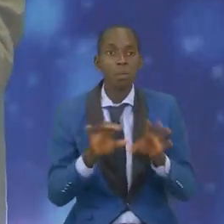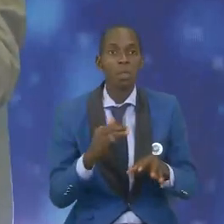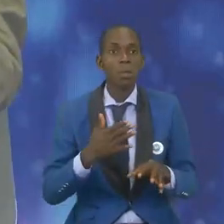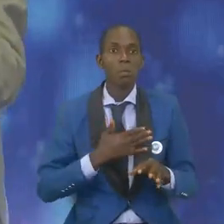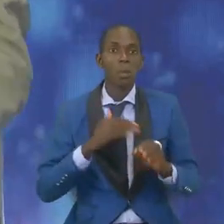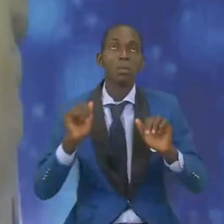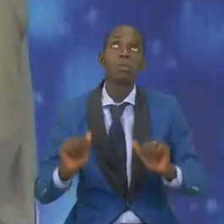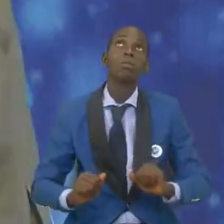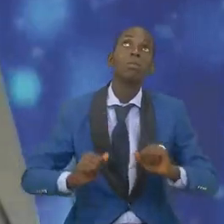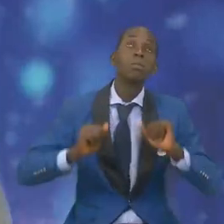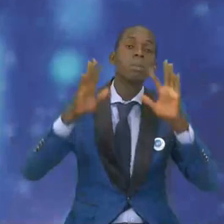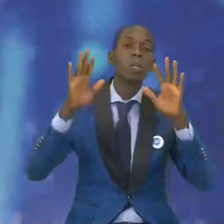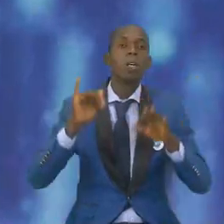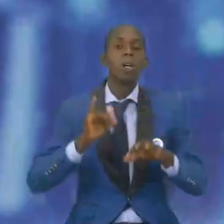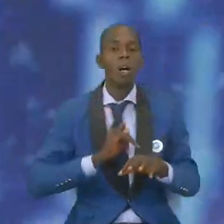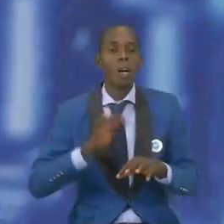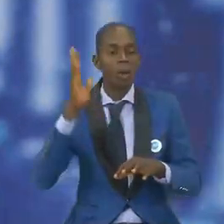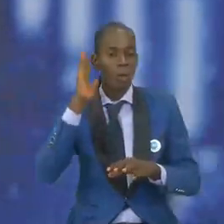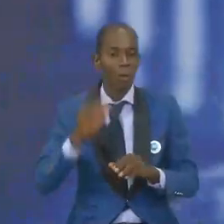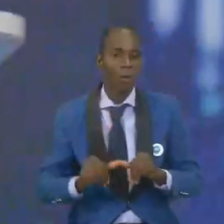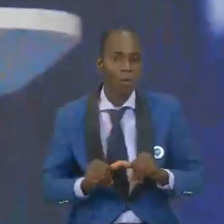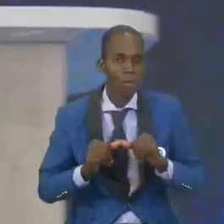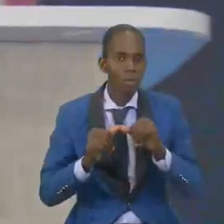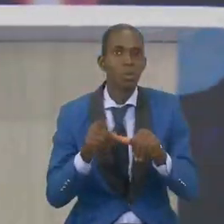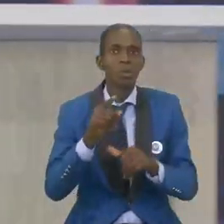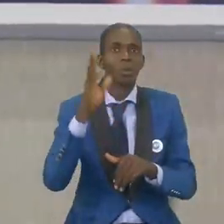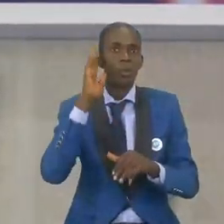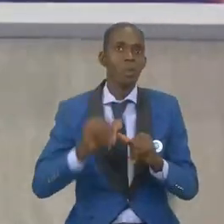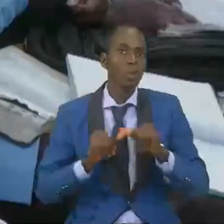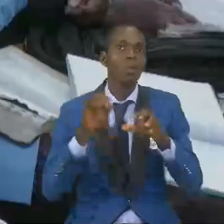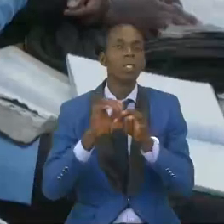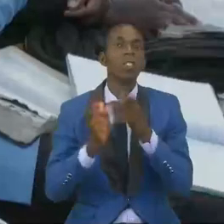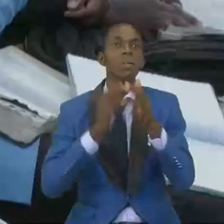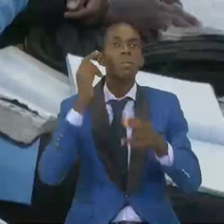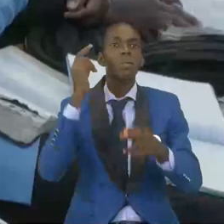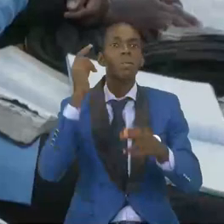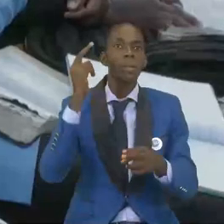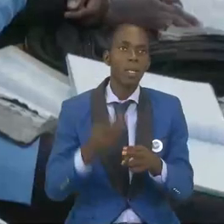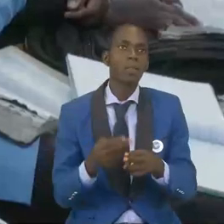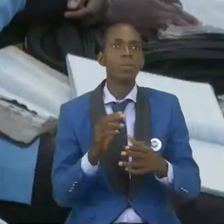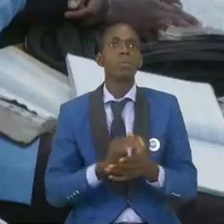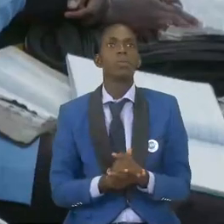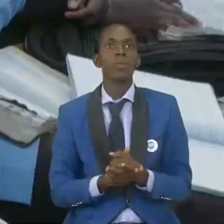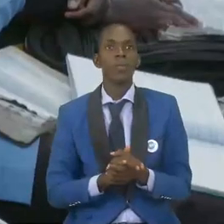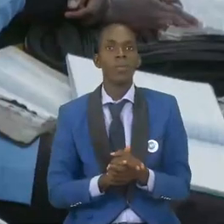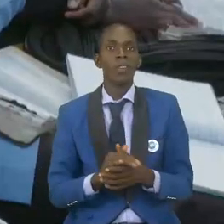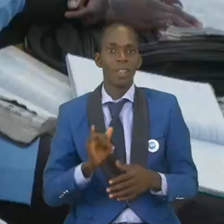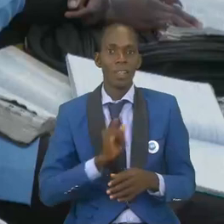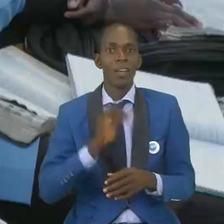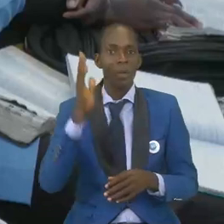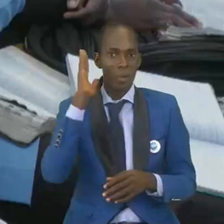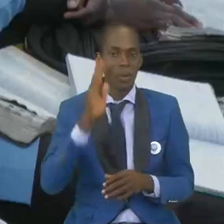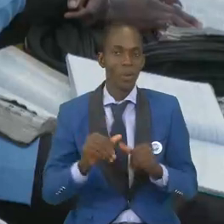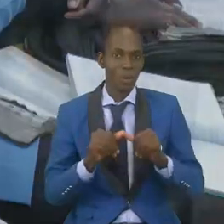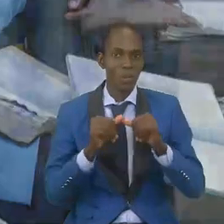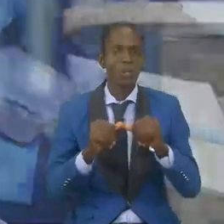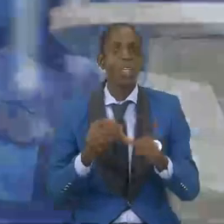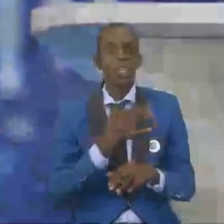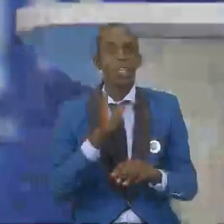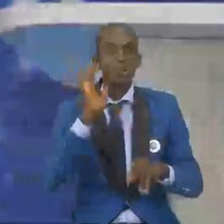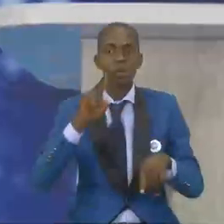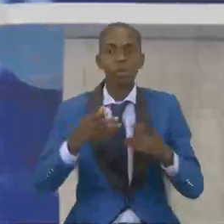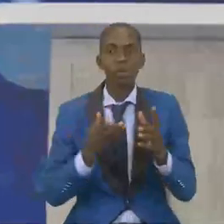faire. Ce que moi je faisais, ma consécration, je vais continuer. Tu vas continuer au nom